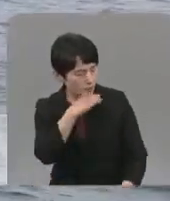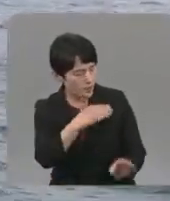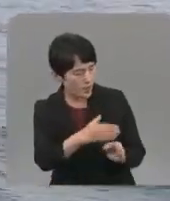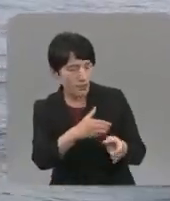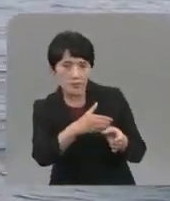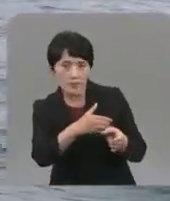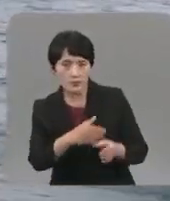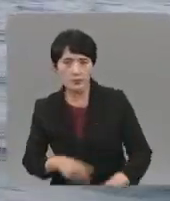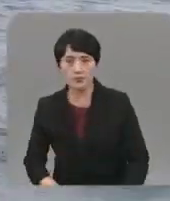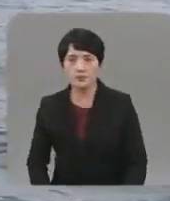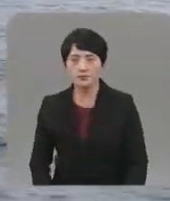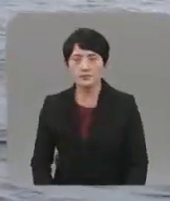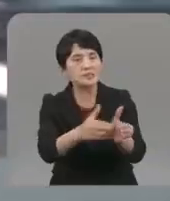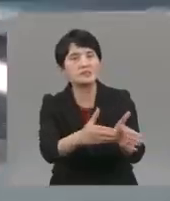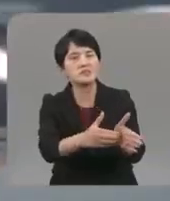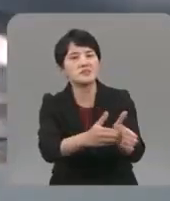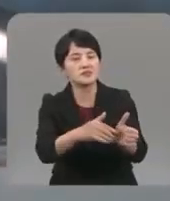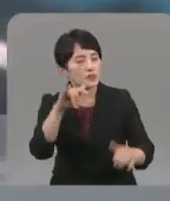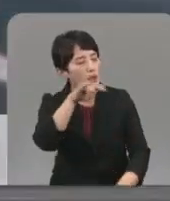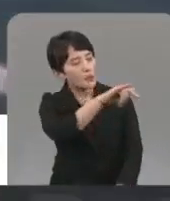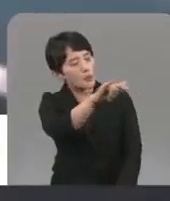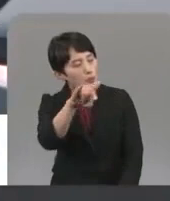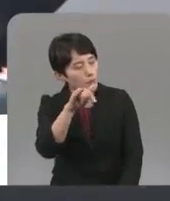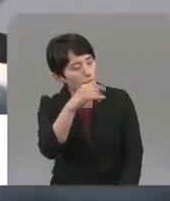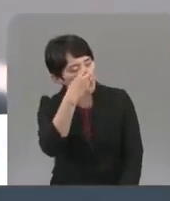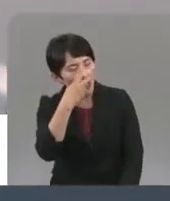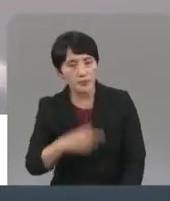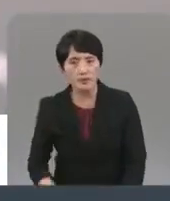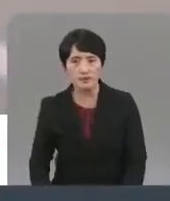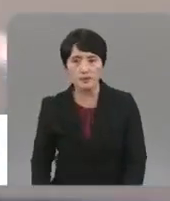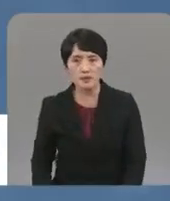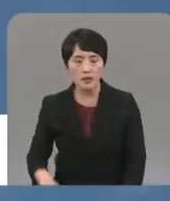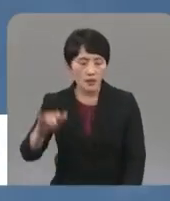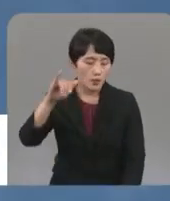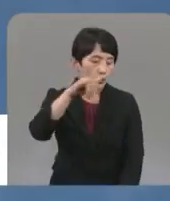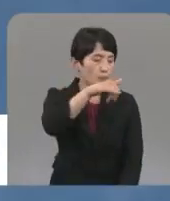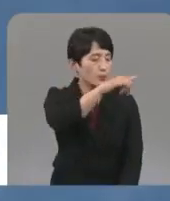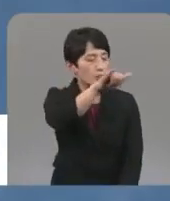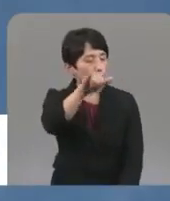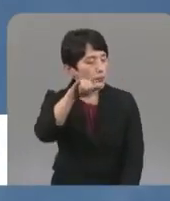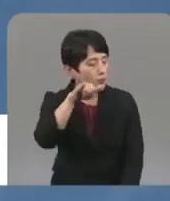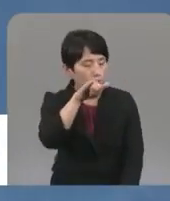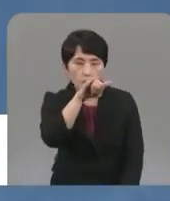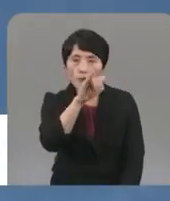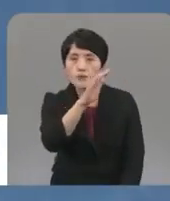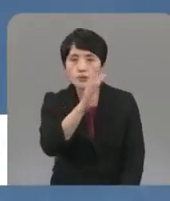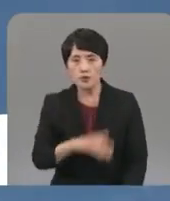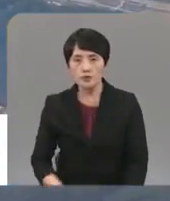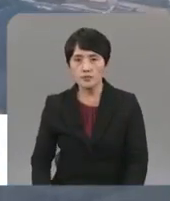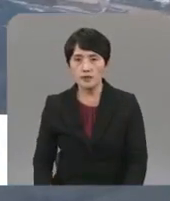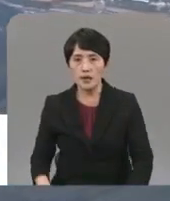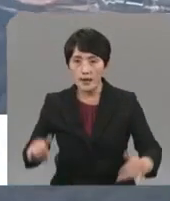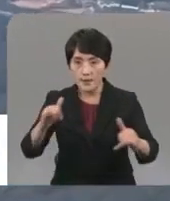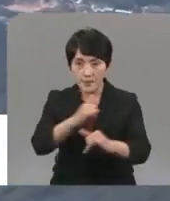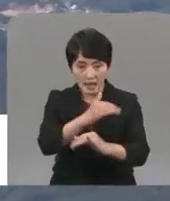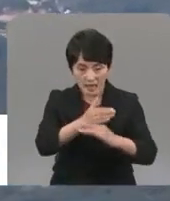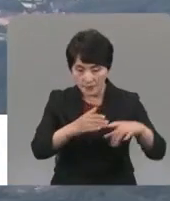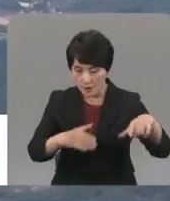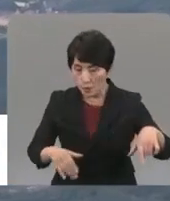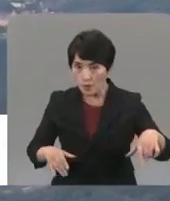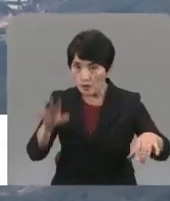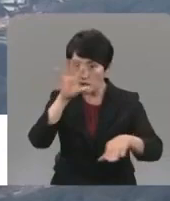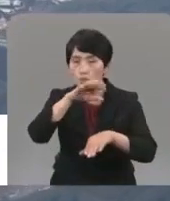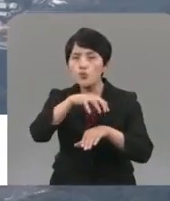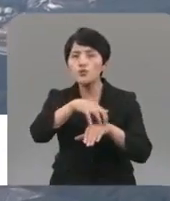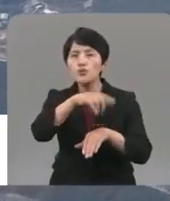Hội đồng Tham mưu đã ngay lập tức phát hiện vụ phóng theo dõi tình hình và đang phân tích tổng hợp các thông số chi tiết của vật thể phóng cơ quan này